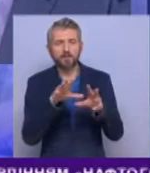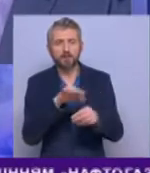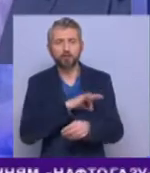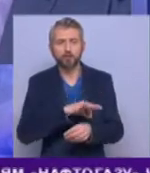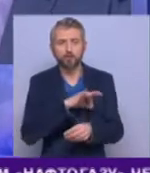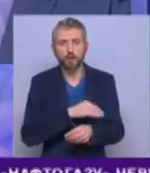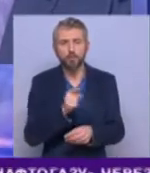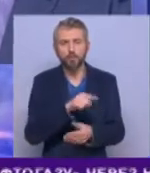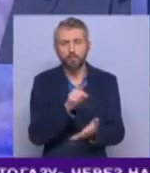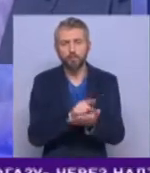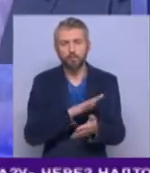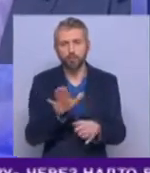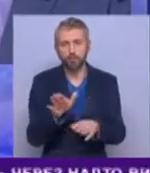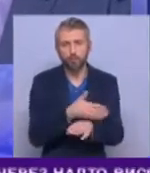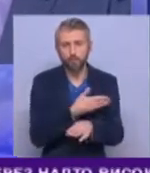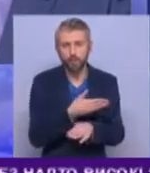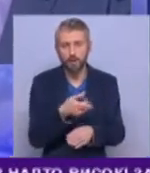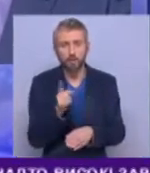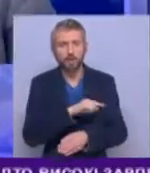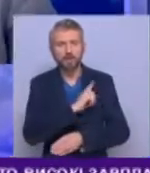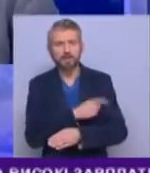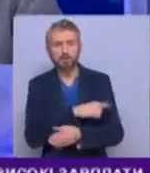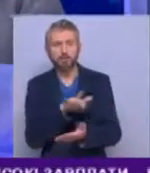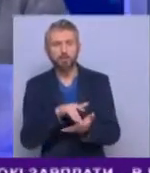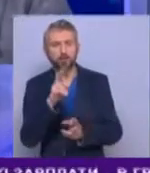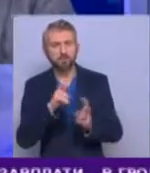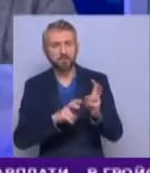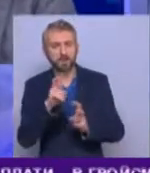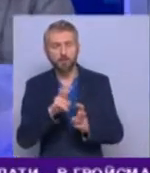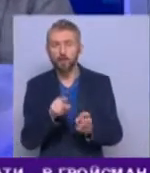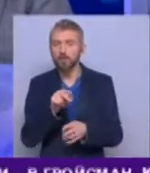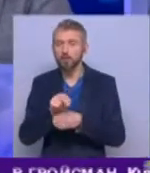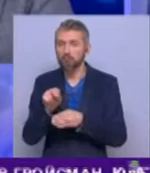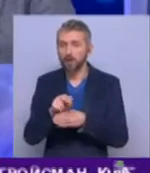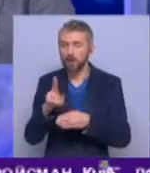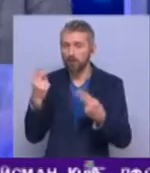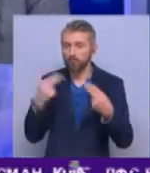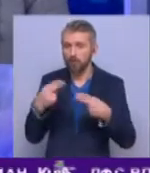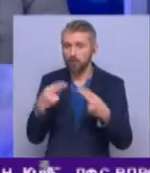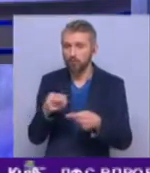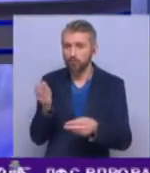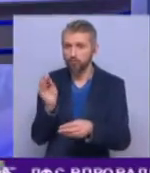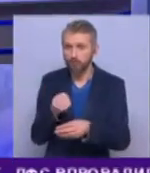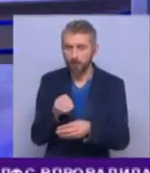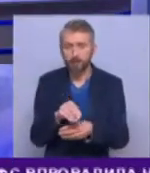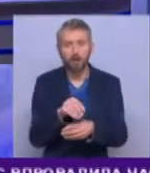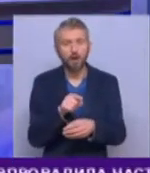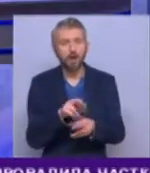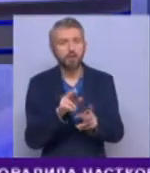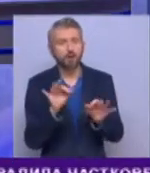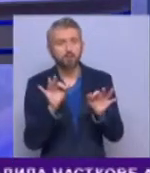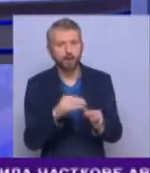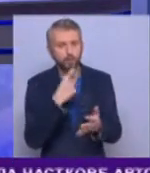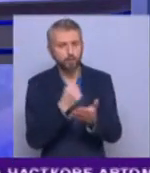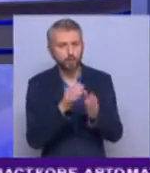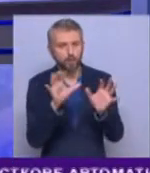користування, тоді він повинен бути демонтований. Тоді вже силами комунального підприємства не змушені демонтувати. А ви вчите, як той шлагбаум поставити? А вони, як його правильно узаконити? Ні. Ви